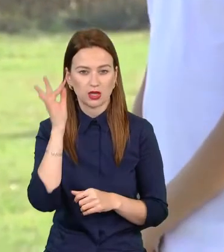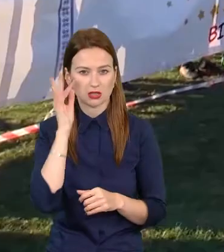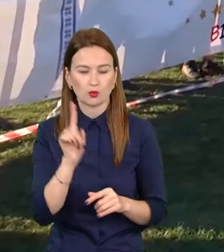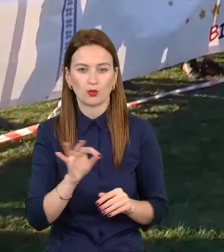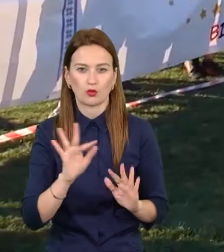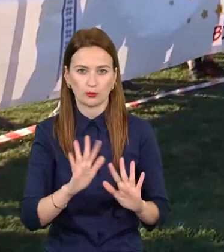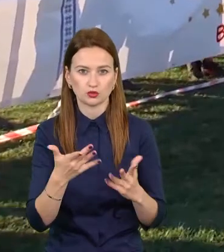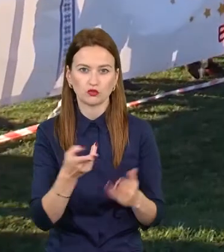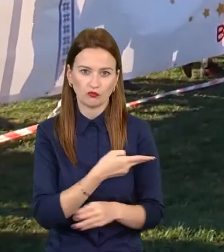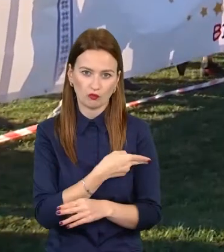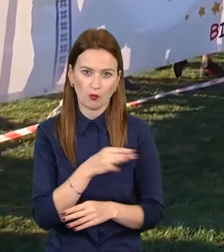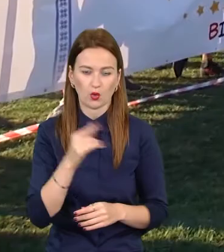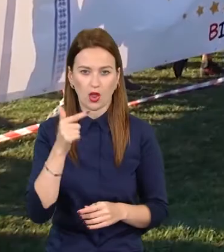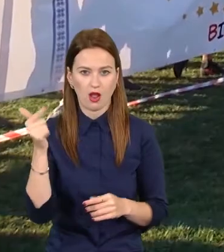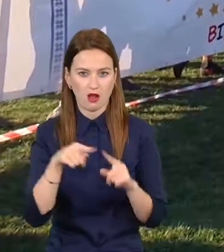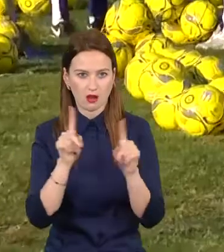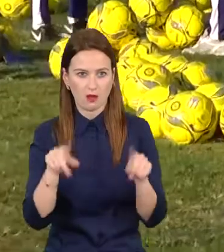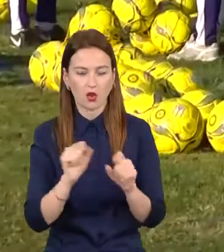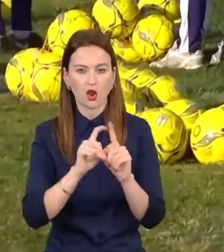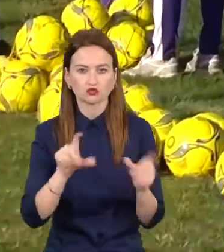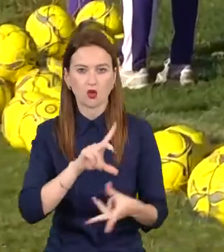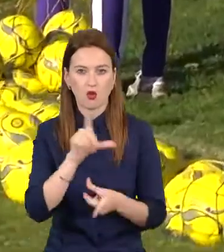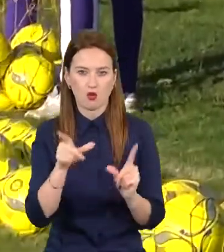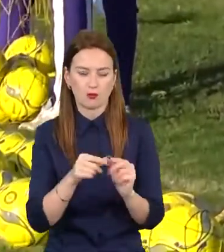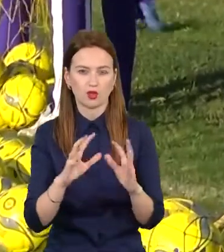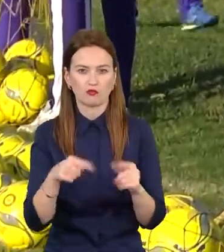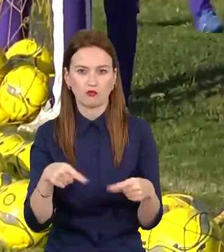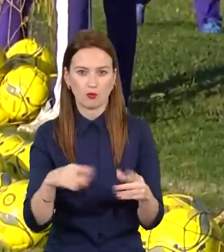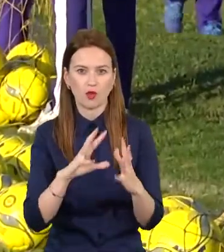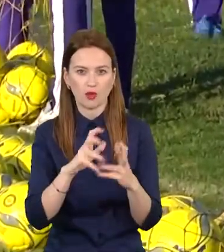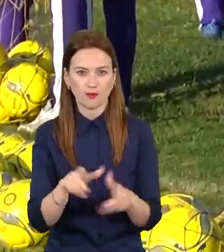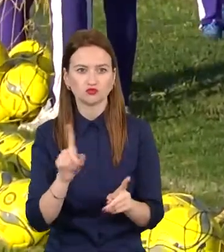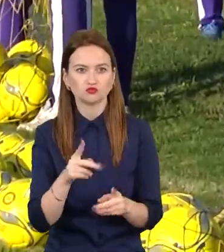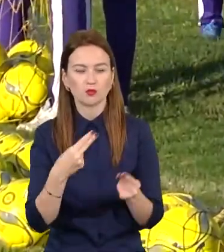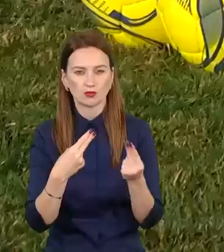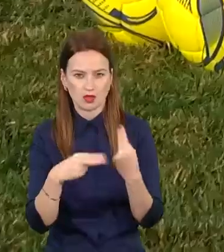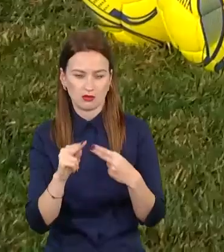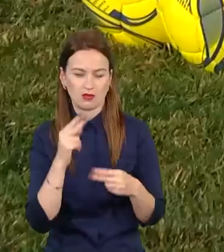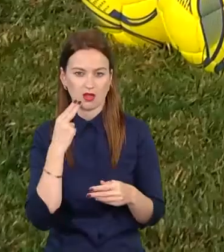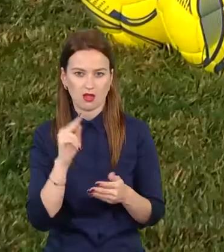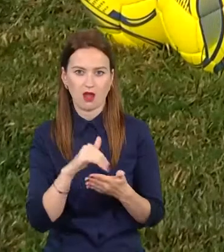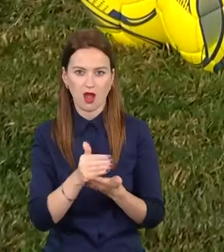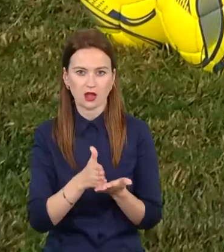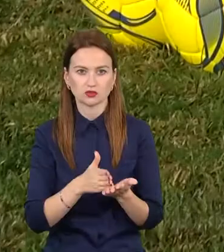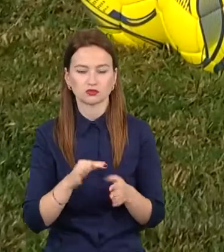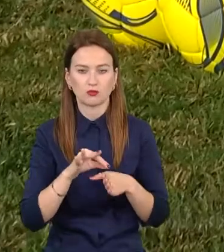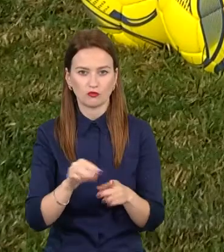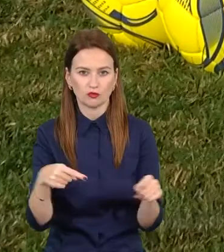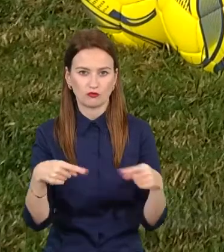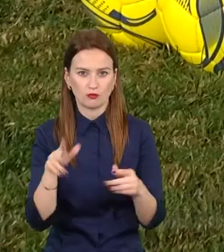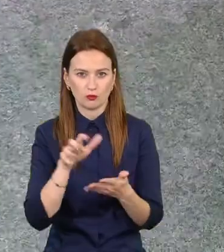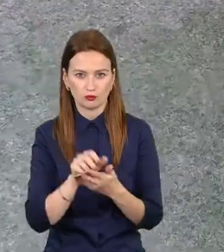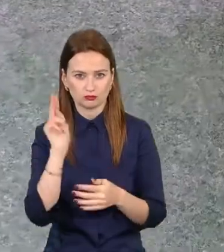подію футболку та грамоту. А школи – комплект футбольних м'ячів для того, аби більш якісно проводити уроки футболу під час